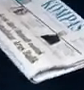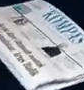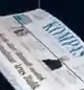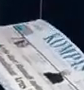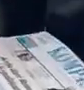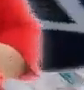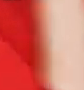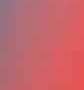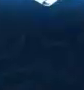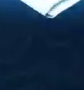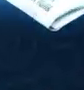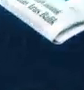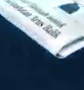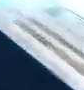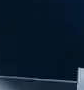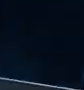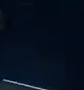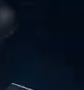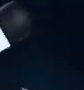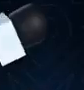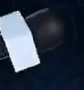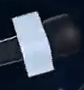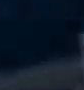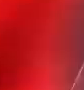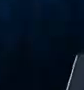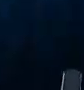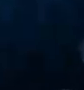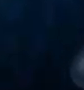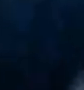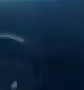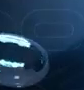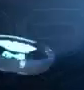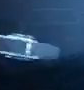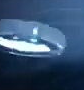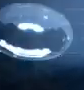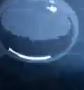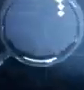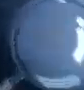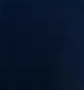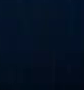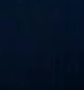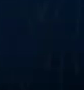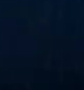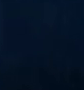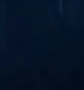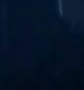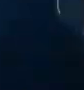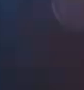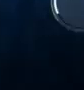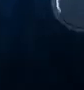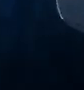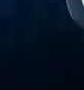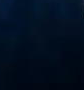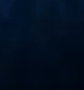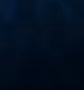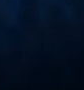Di antara banyak sumber informasi, kami layak dipercaya. Karena kami menggali lebih dalam,